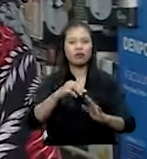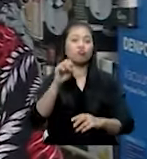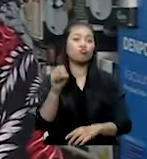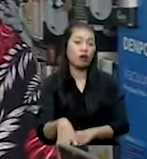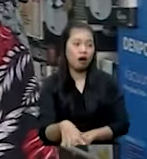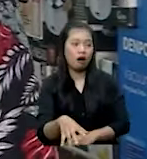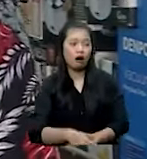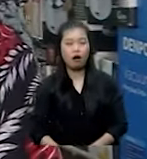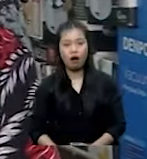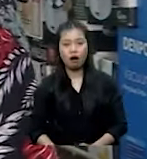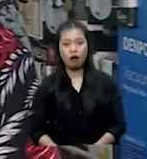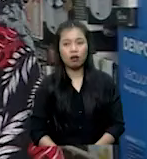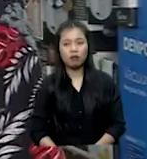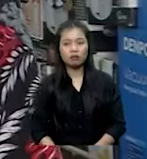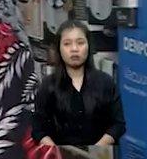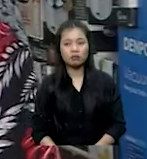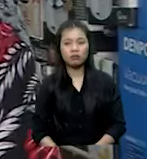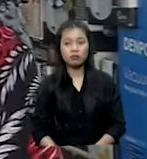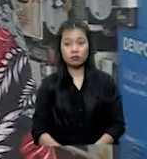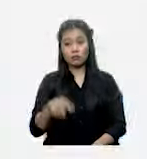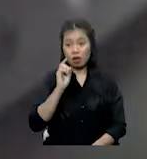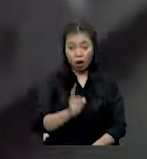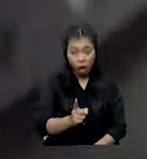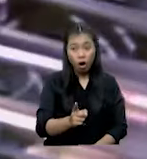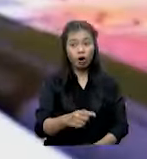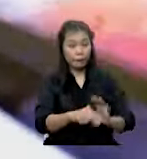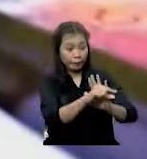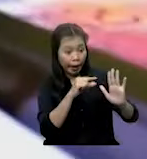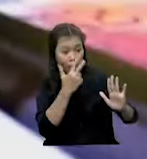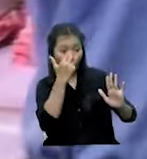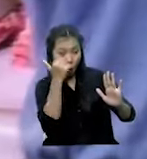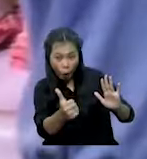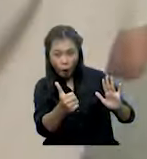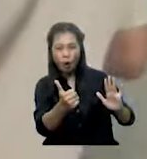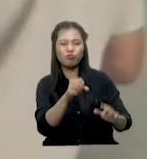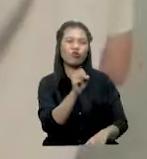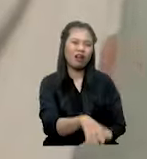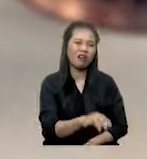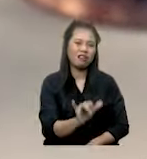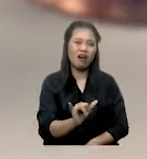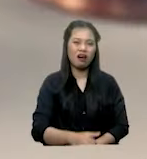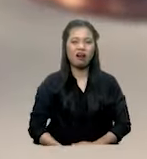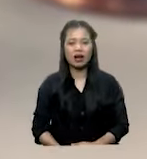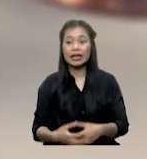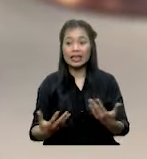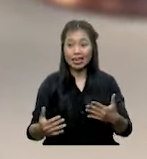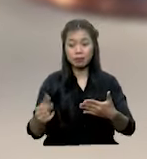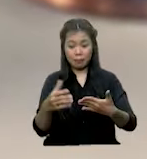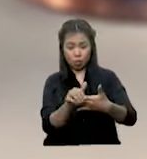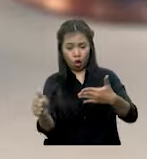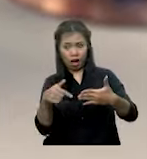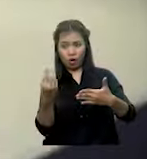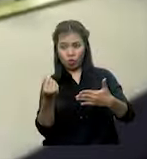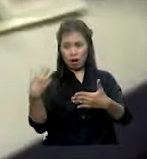naik, tapi penjual daya penjual pembelinya juga mengurang. Nilai tukar rupiah terhadap dolar Amerika terus melemah seiring